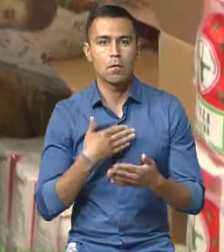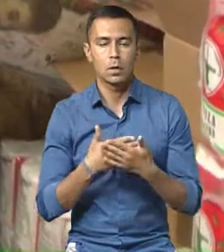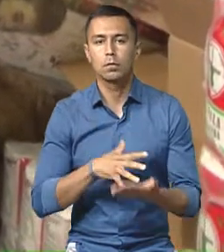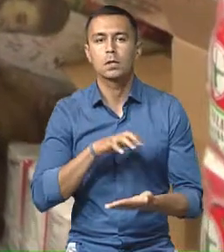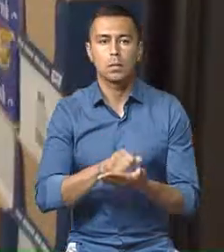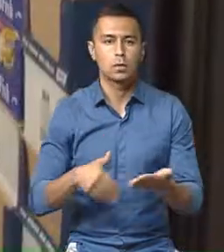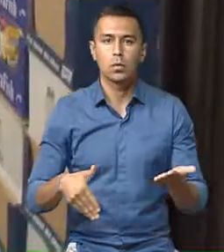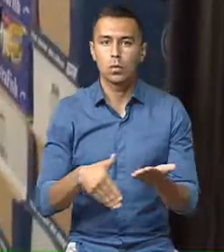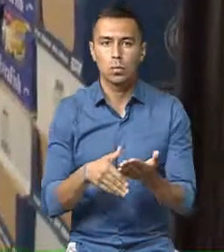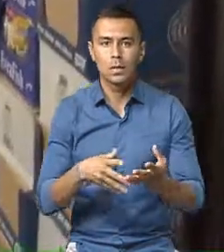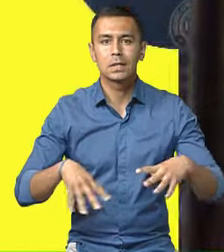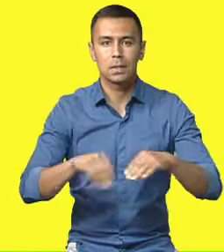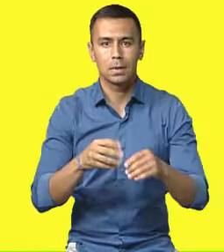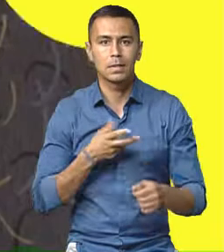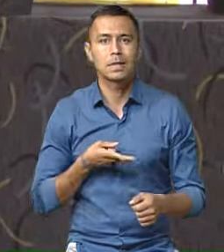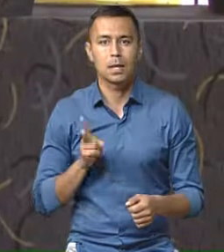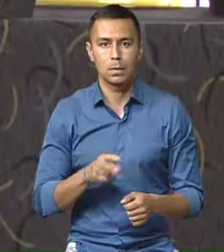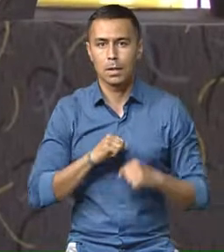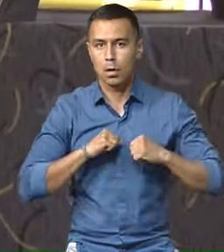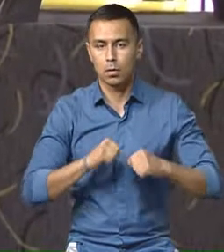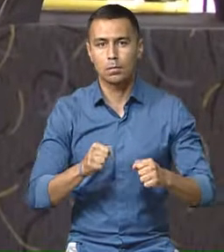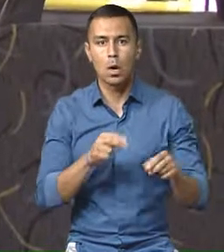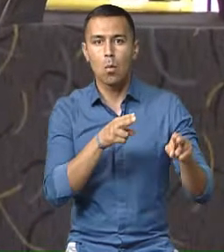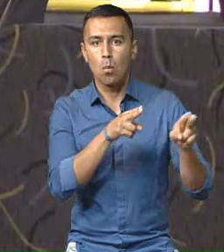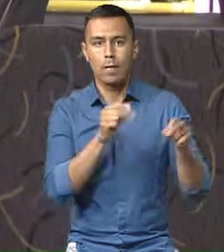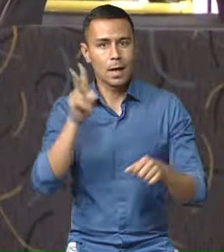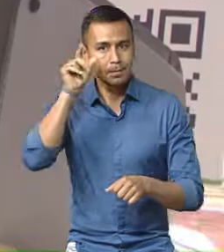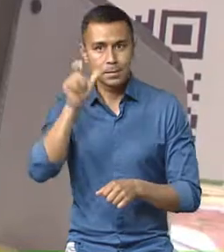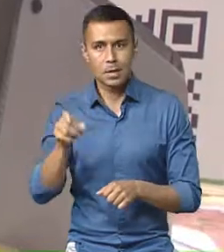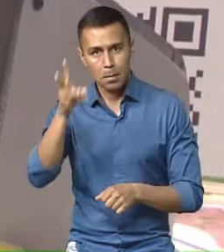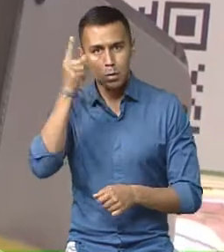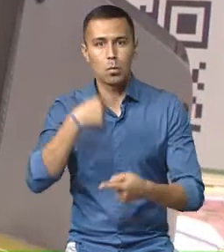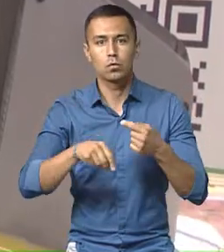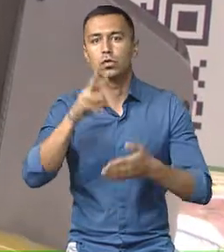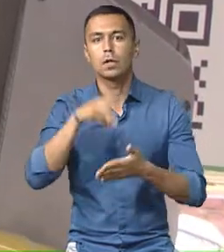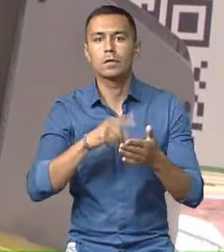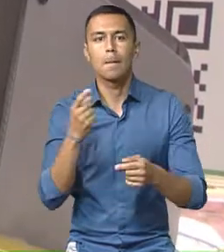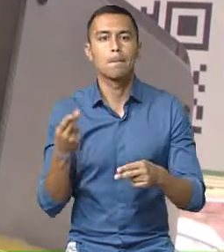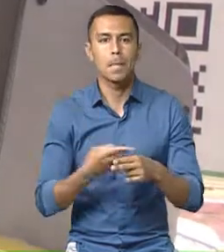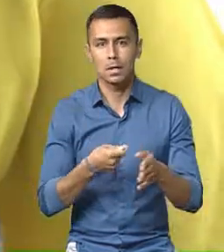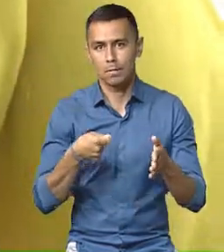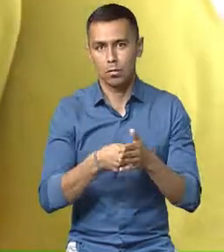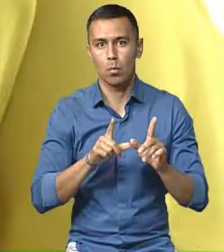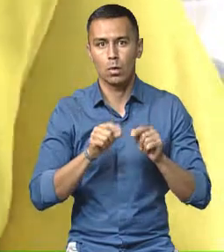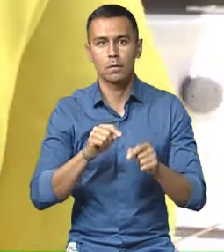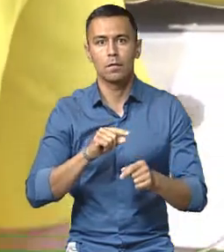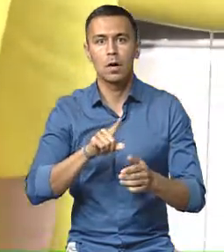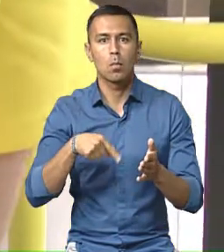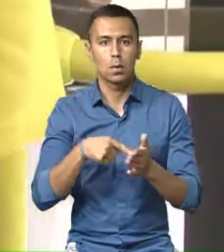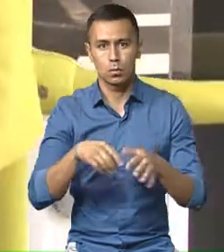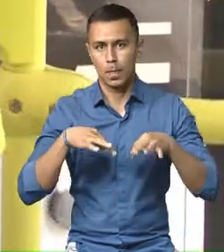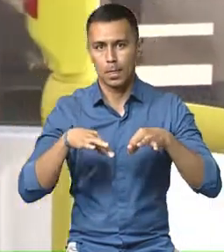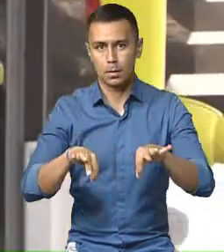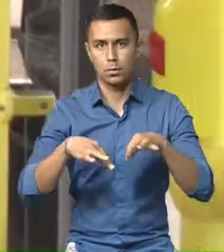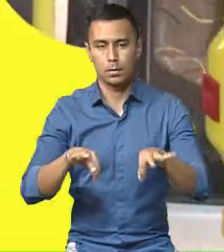займається допомогою сім'ям загиблих героїв. Полювання на зайців. У Хмельницькому повернули штрафи за безквитковий проїзд у громадському транспорті.